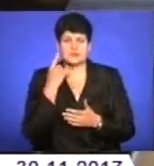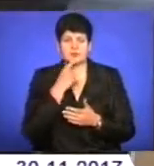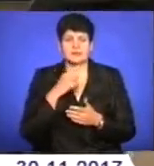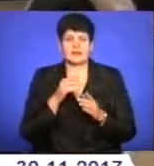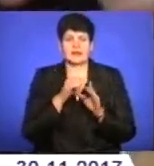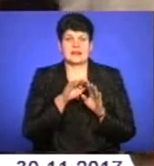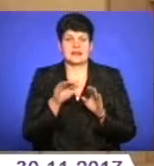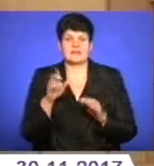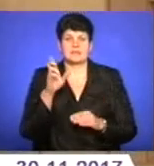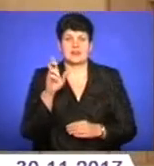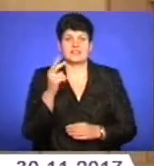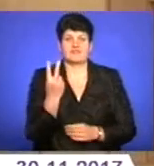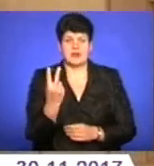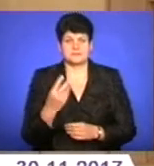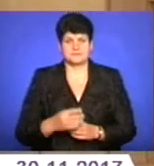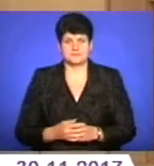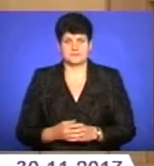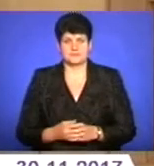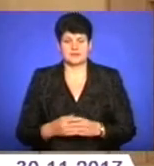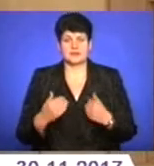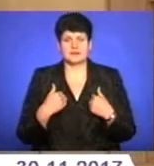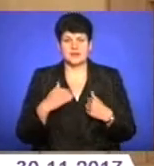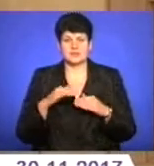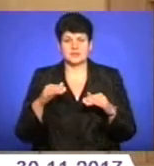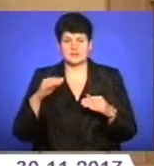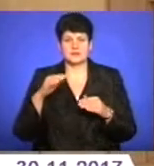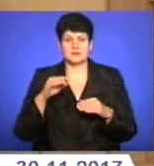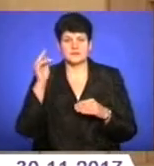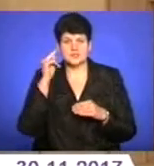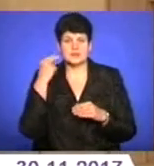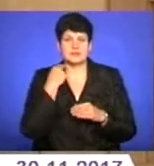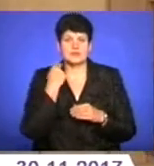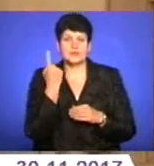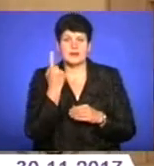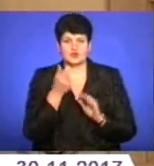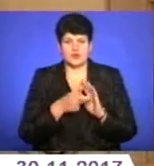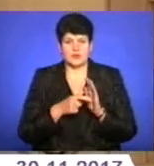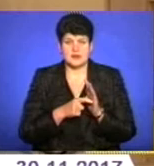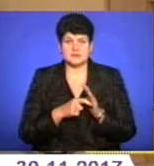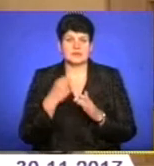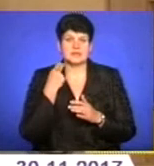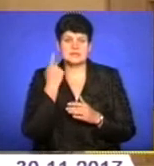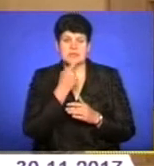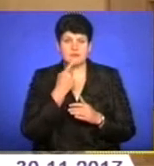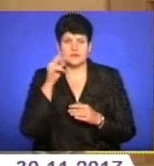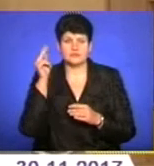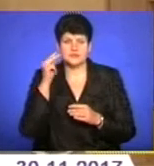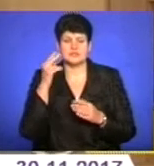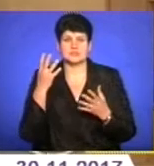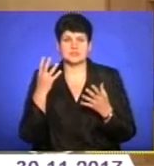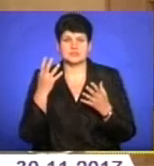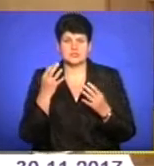B2. Оскільки наші діти вивчають англійську з першого класу, англійська мова вивчається учнями